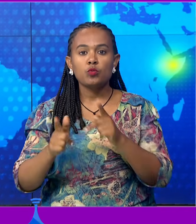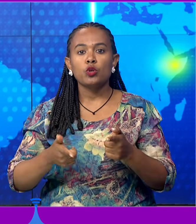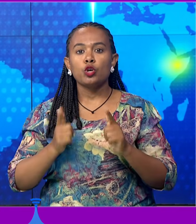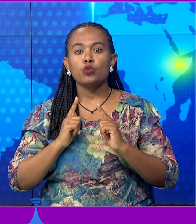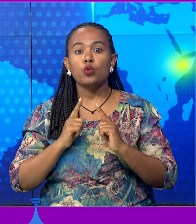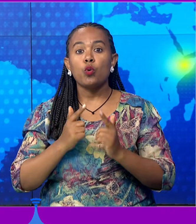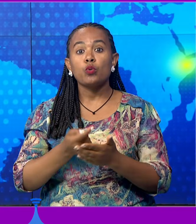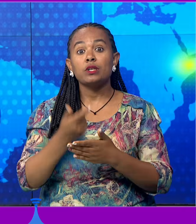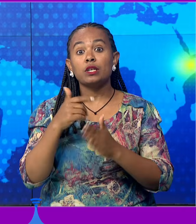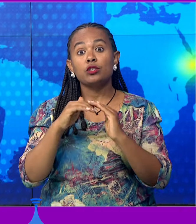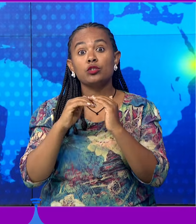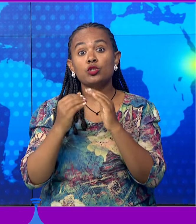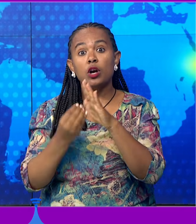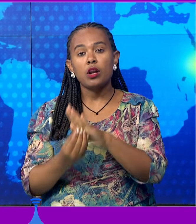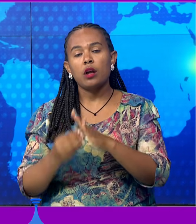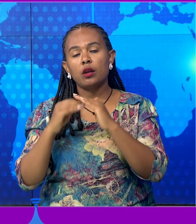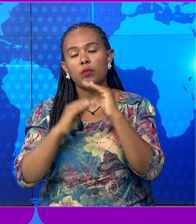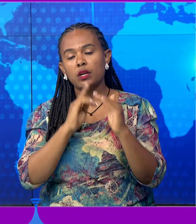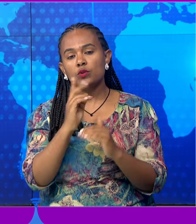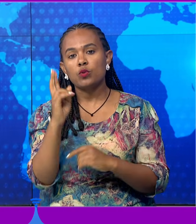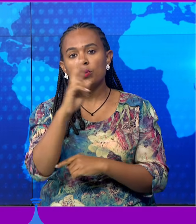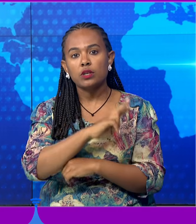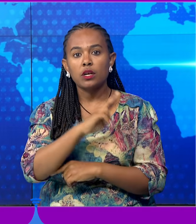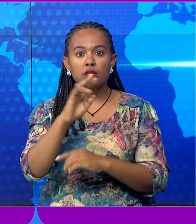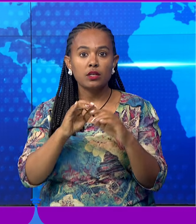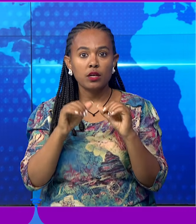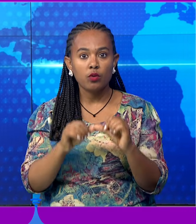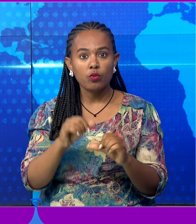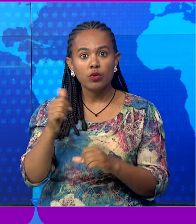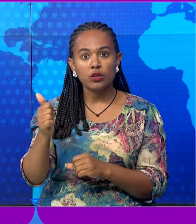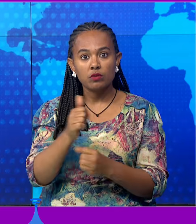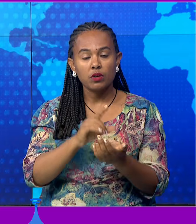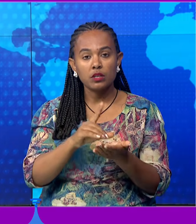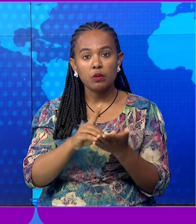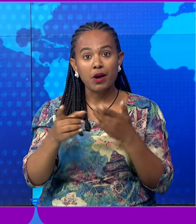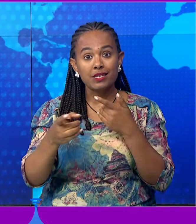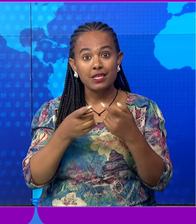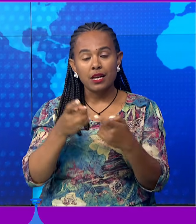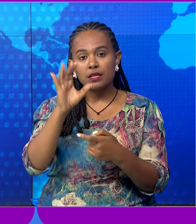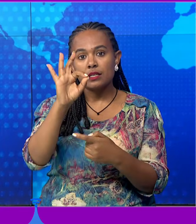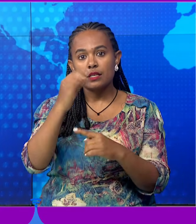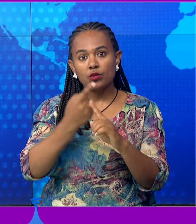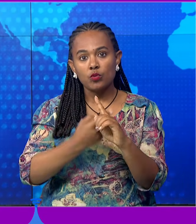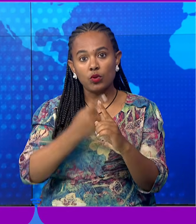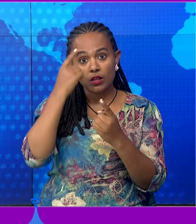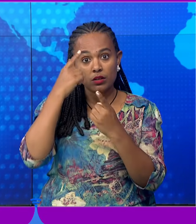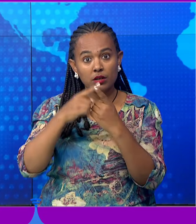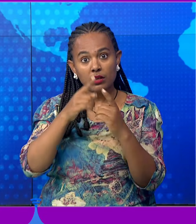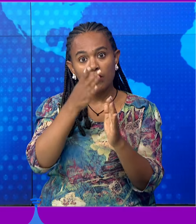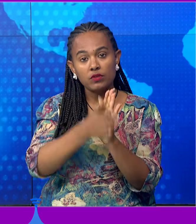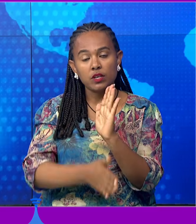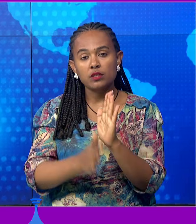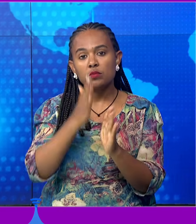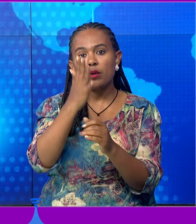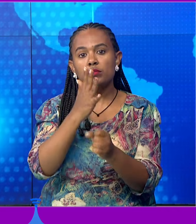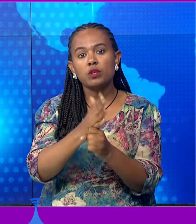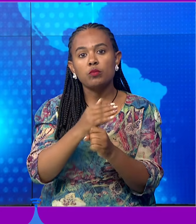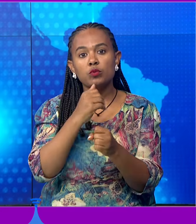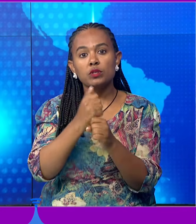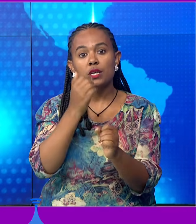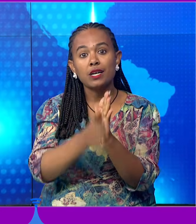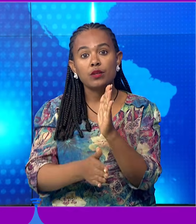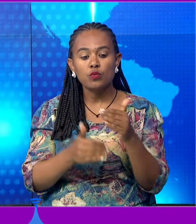ውድነት ጫና ለመቀነስ ነው። ለሁለት ቀናት ሲካሄድ የቆየው የአዲስ አበባ ከተማ አስተዳደር የ9 ወራት እቅድ አፈጻጸም ከ5 ዓመቱ የስራ